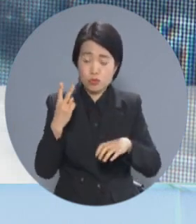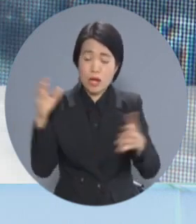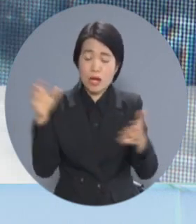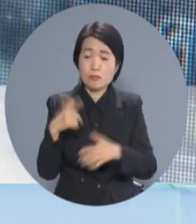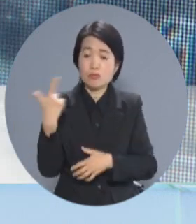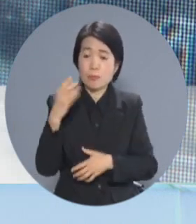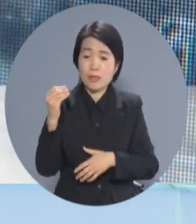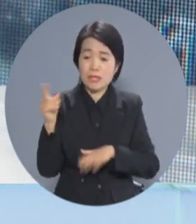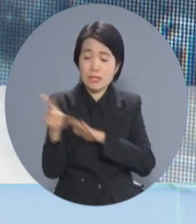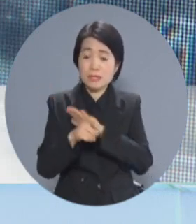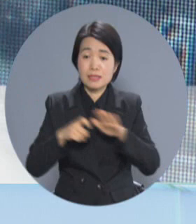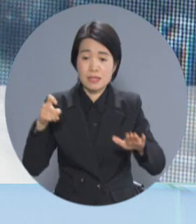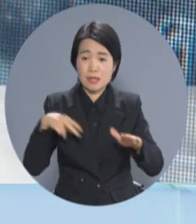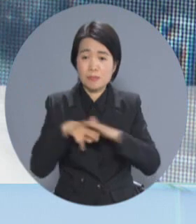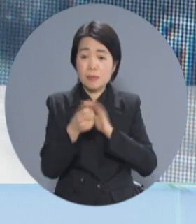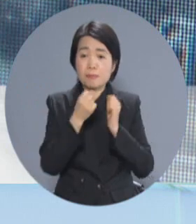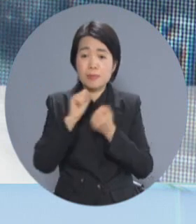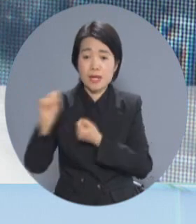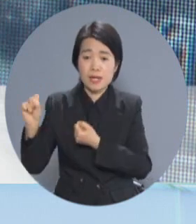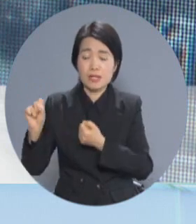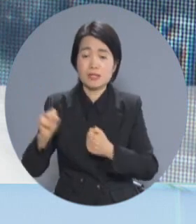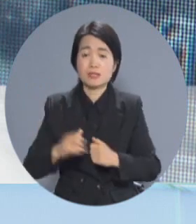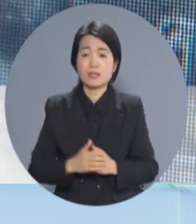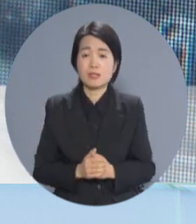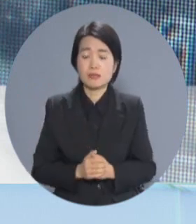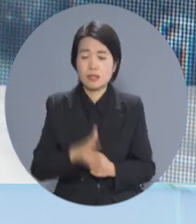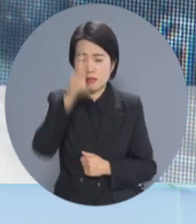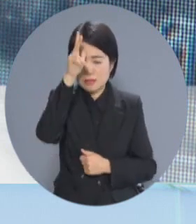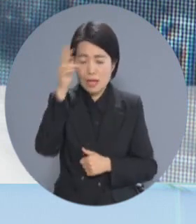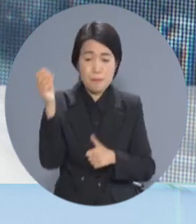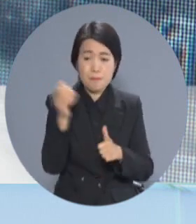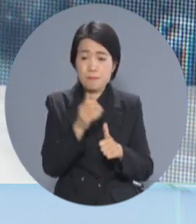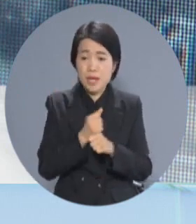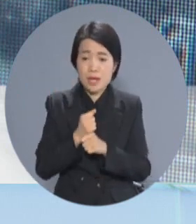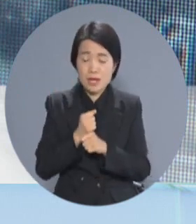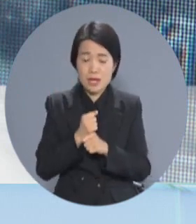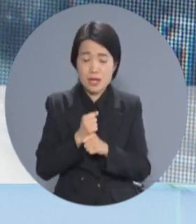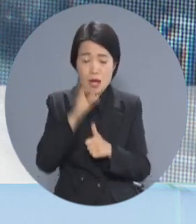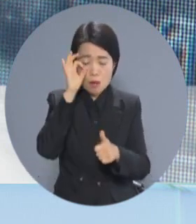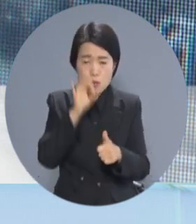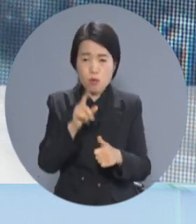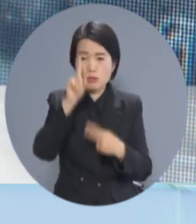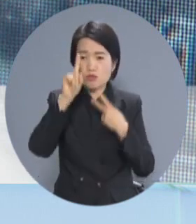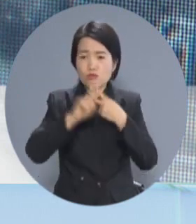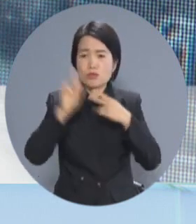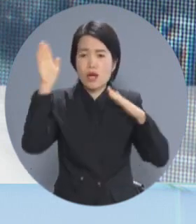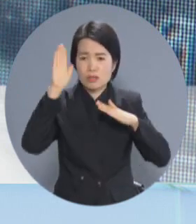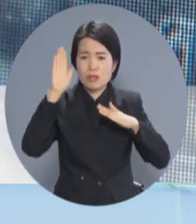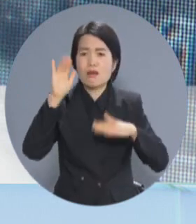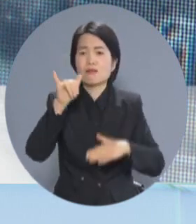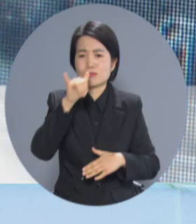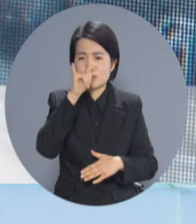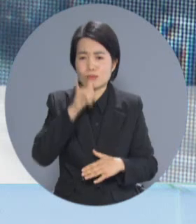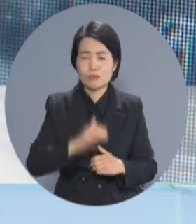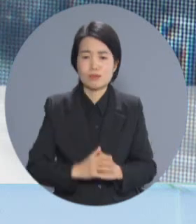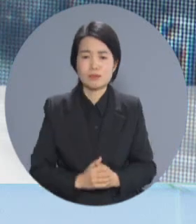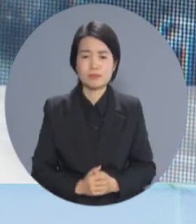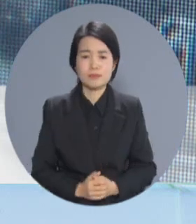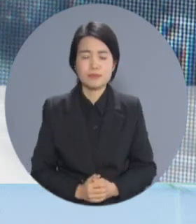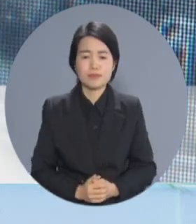6천만원 어치의 귀금속을 훔쳐 달아났는데요 경찰이 이들을 체포해보니 중학생도 포함돼 있었습니다